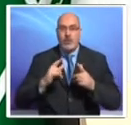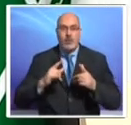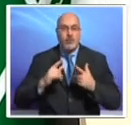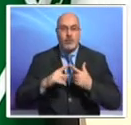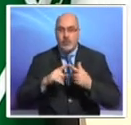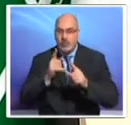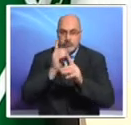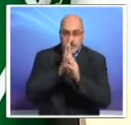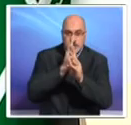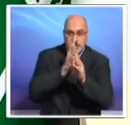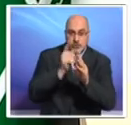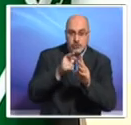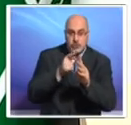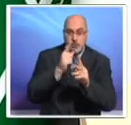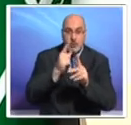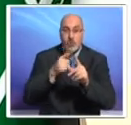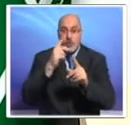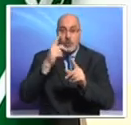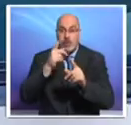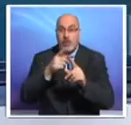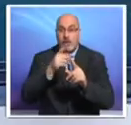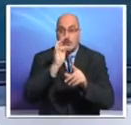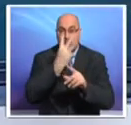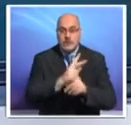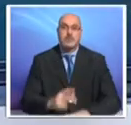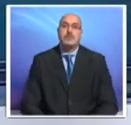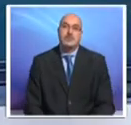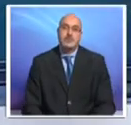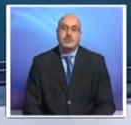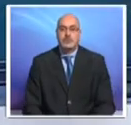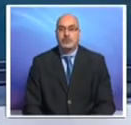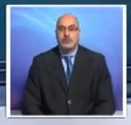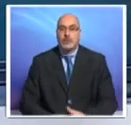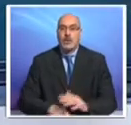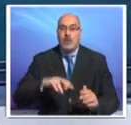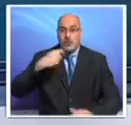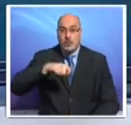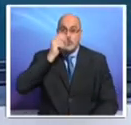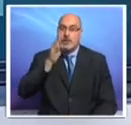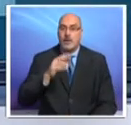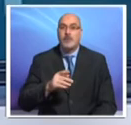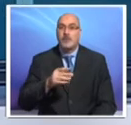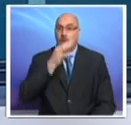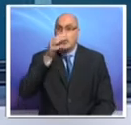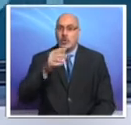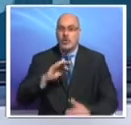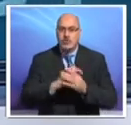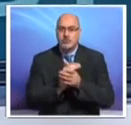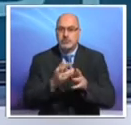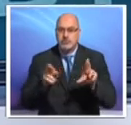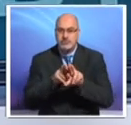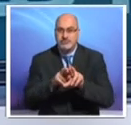وراء هذا الوهم القاتل. رئيس الجمهورية السيد عبد العزيز بوتفليقة ذكر